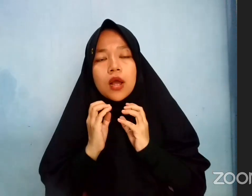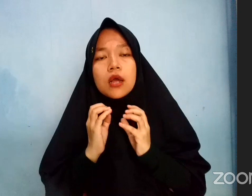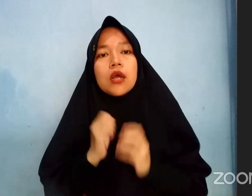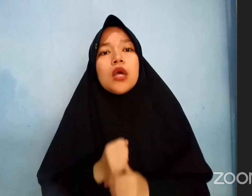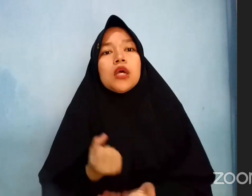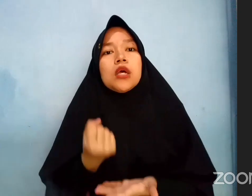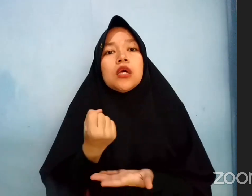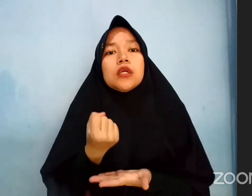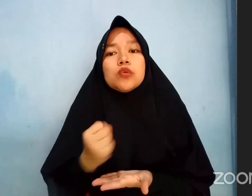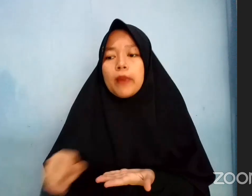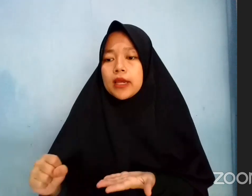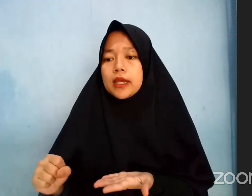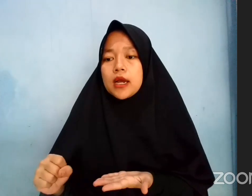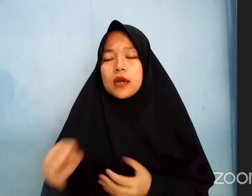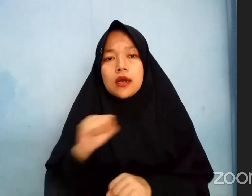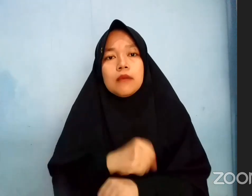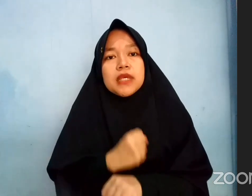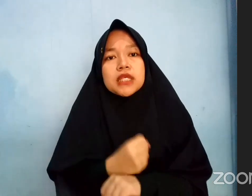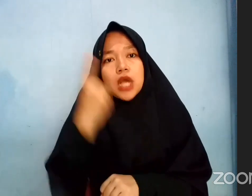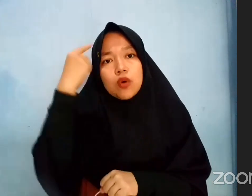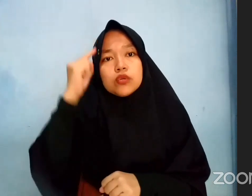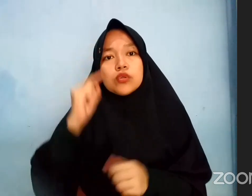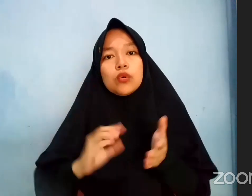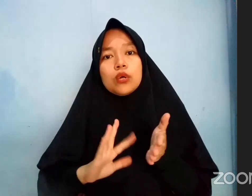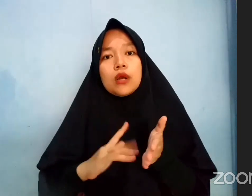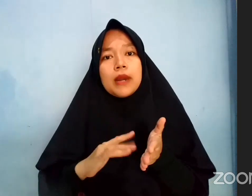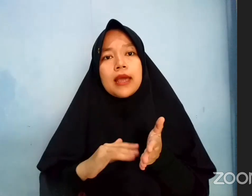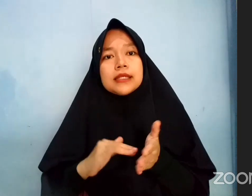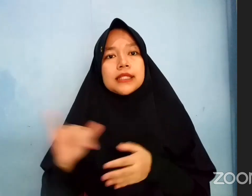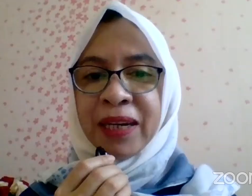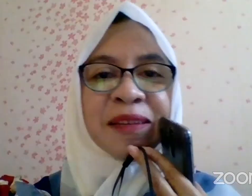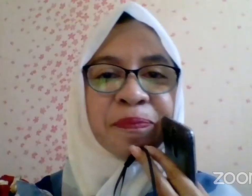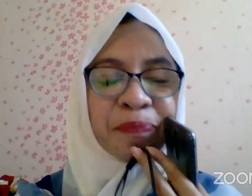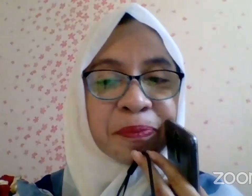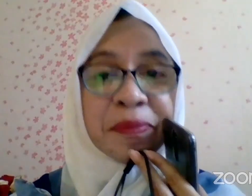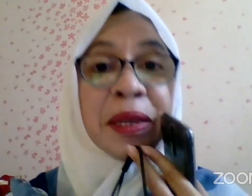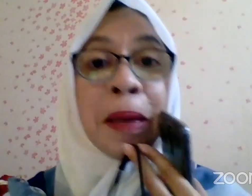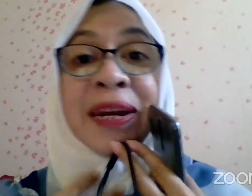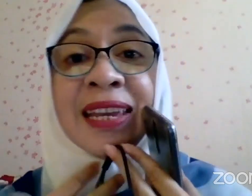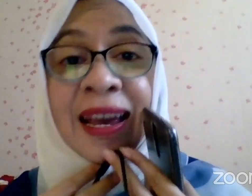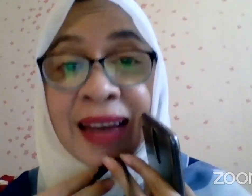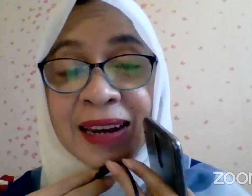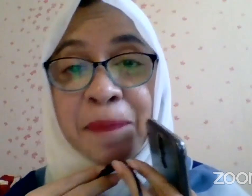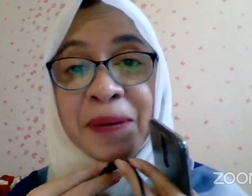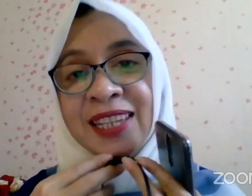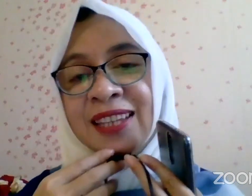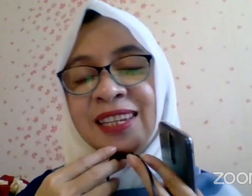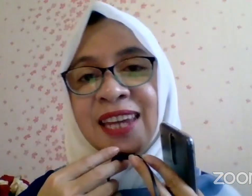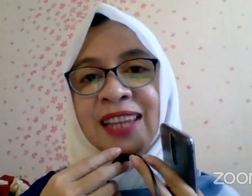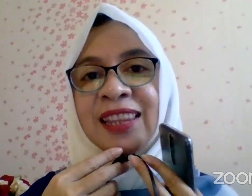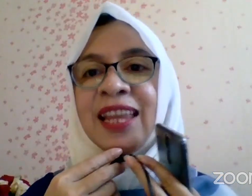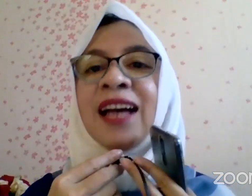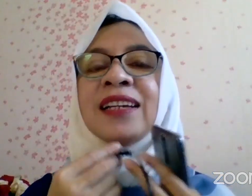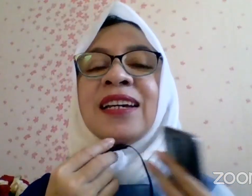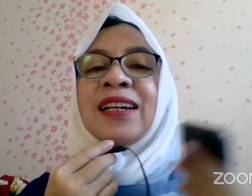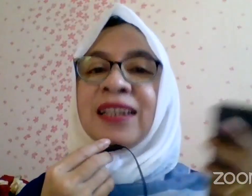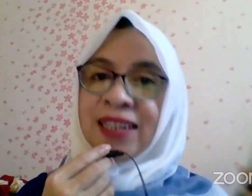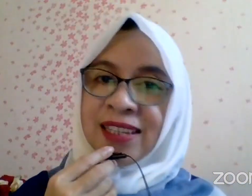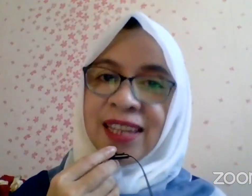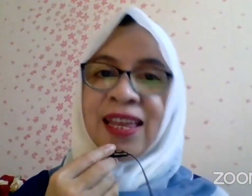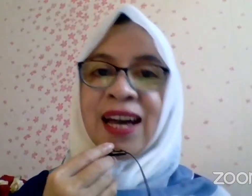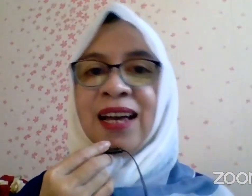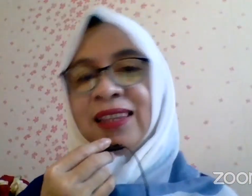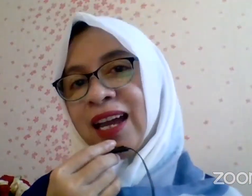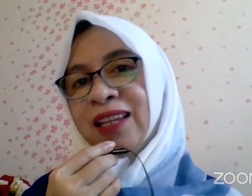siswa siswinya besok kita ini saya akan telepon 11 misalkan Saya ingin menanyakan apresiasi dia tentang